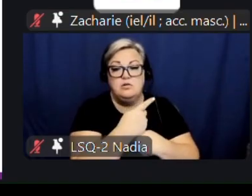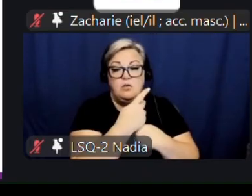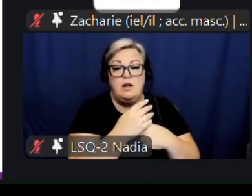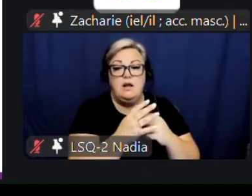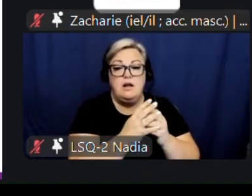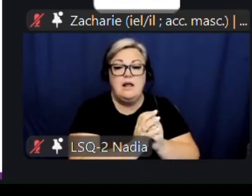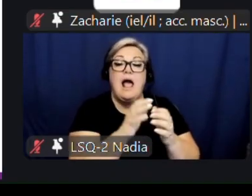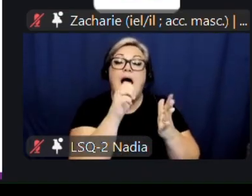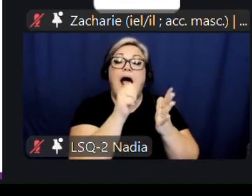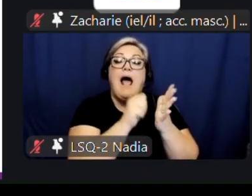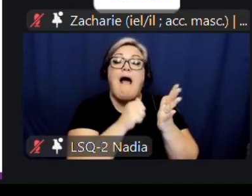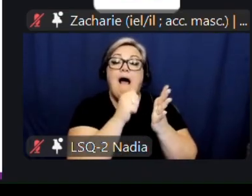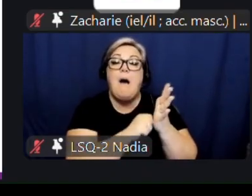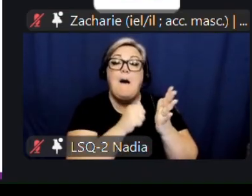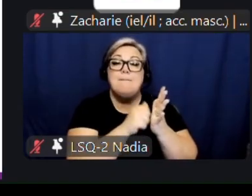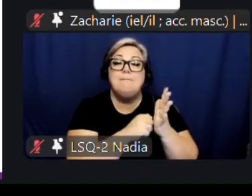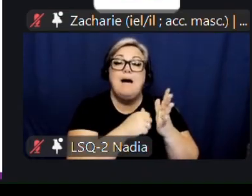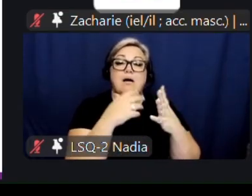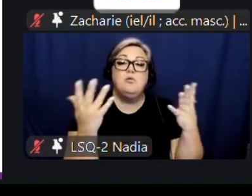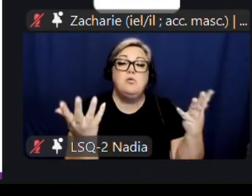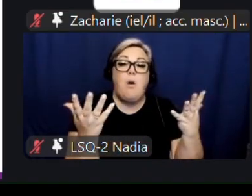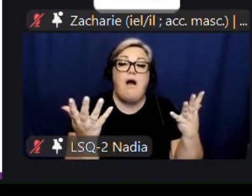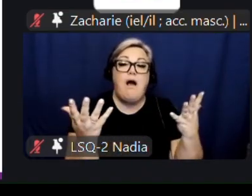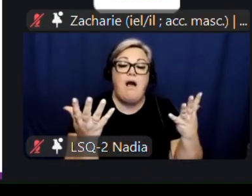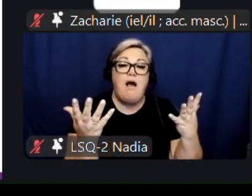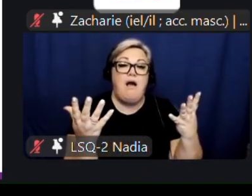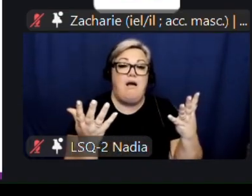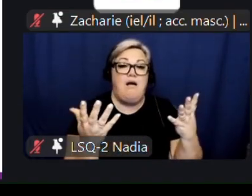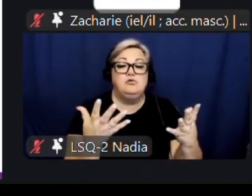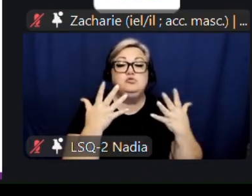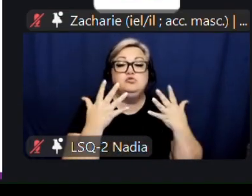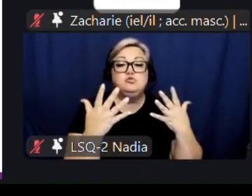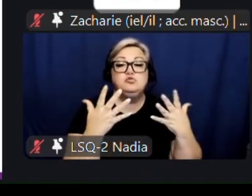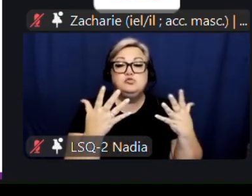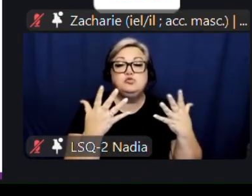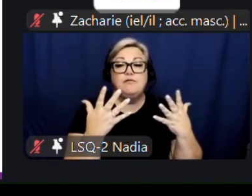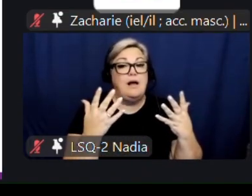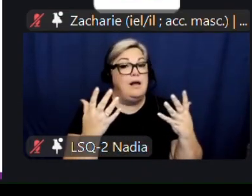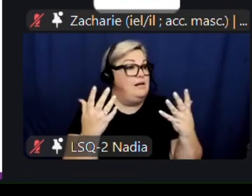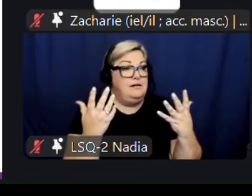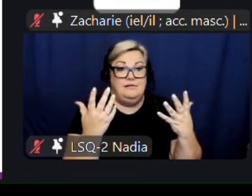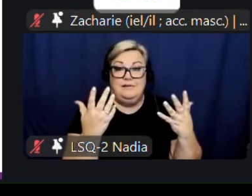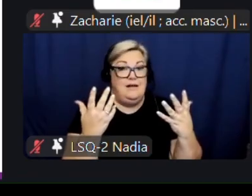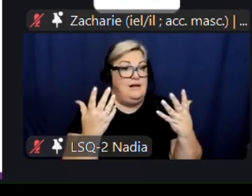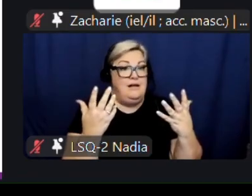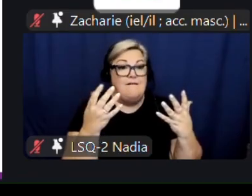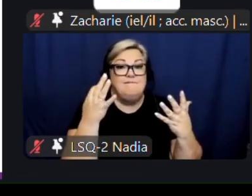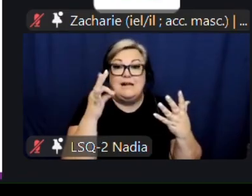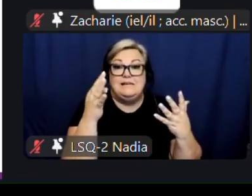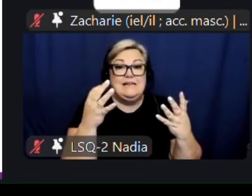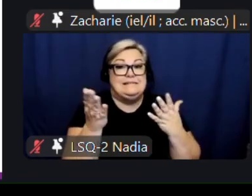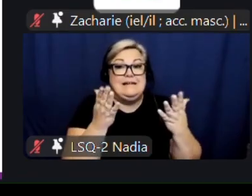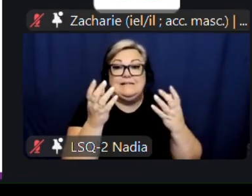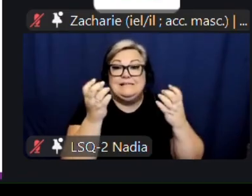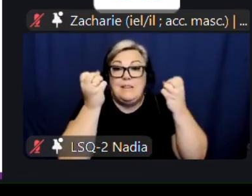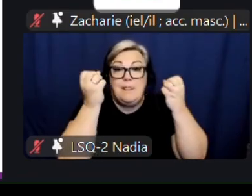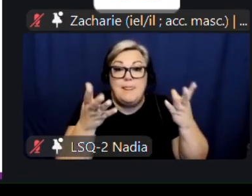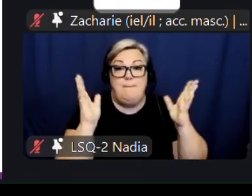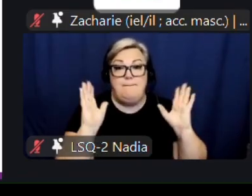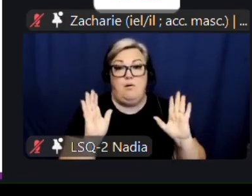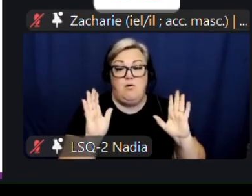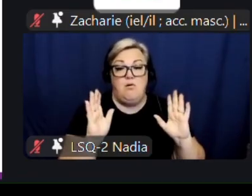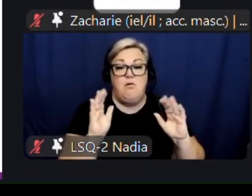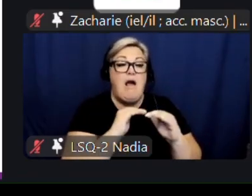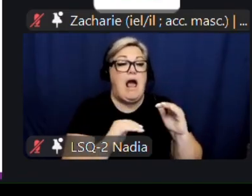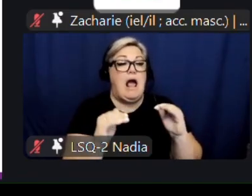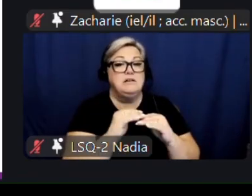lacunes, la plus grande lacune, c'est le fait que souvent, il n'y a juste pas de services offerts en français. Les seuls services